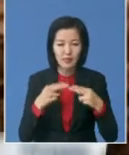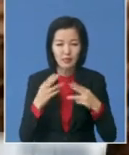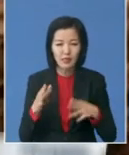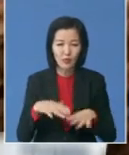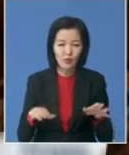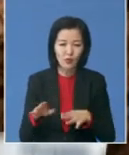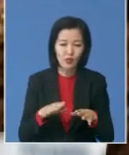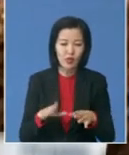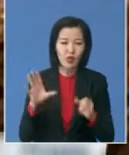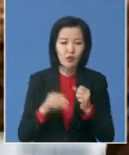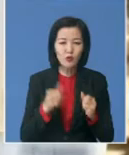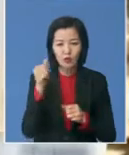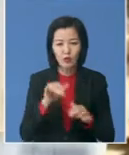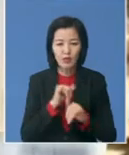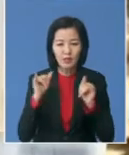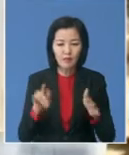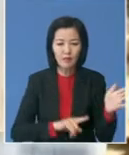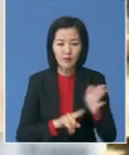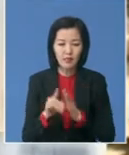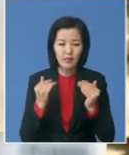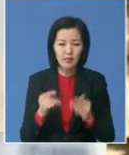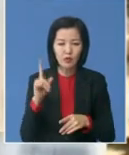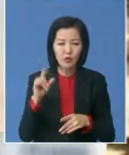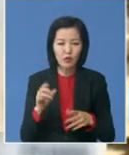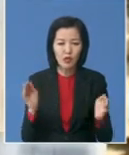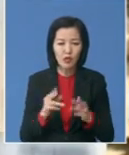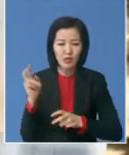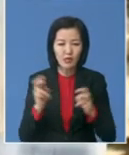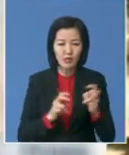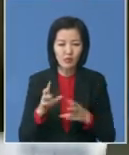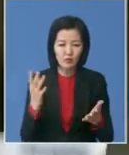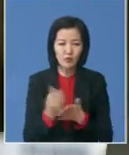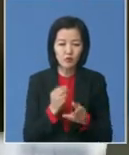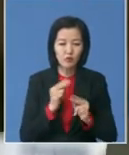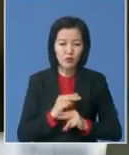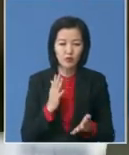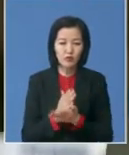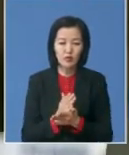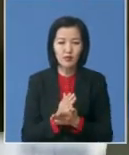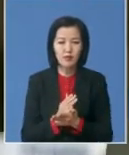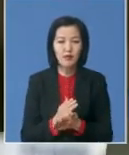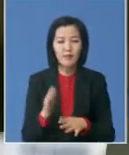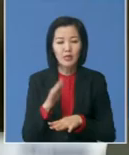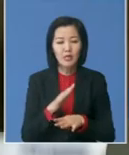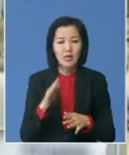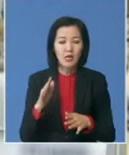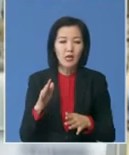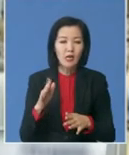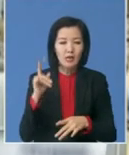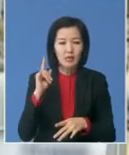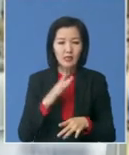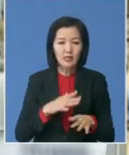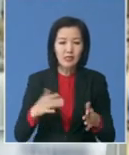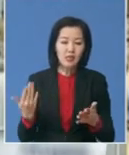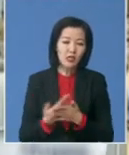сала соңғы жылдары біршама дамыды. Осы бағытта қазір жүздеген шағын кәсіпорын жемісті жұмыс істеп жатыр. Ел жаңалықтарын ғаламтор ақпараттар арқылы